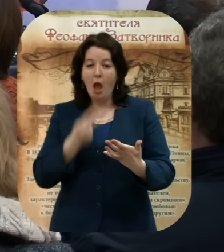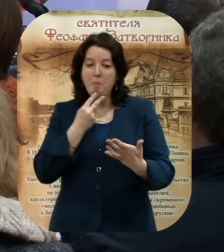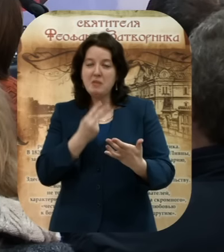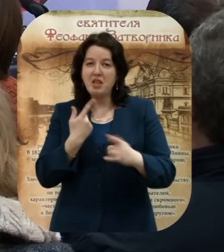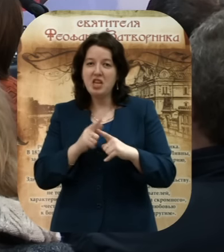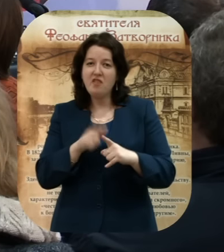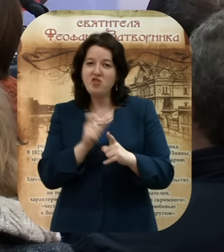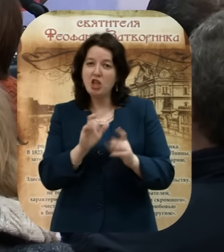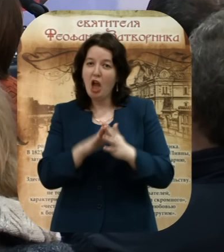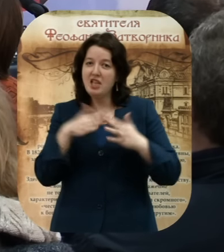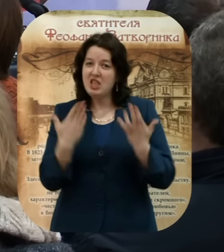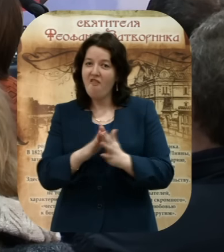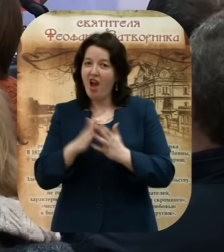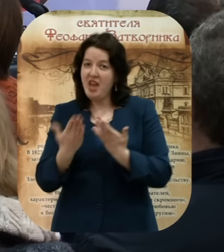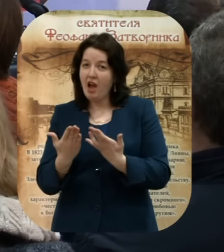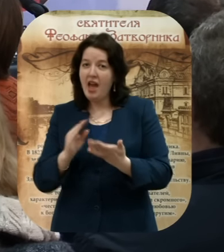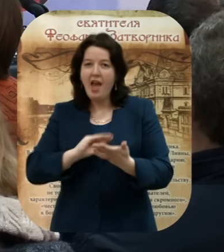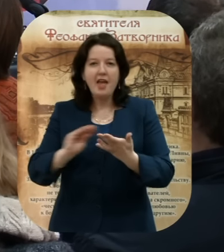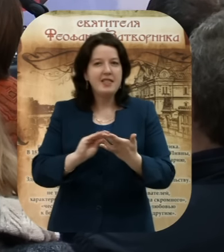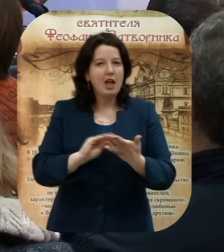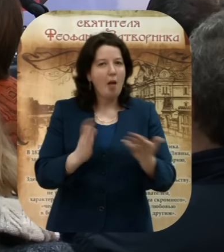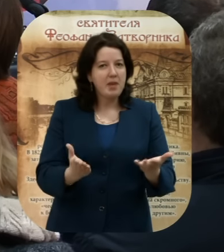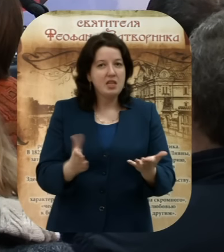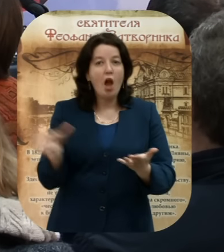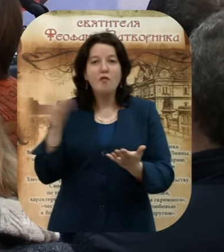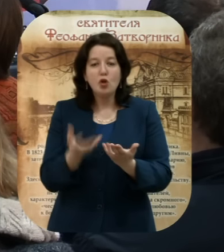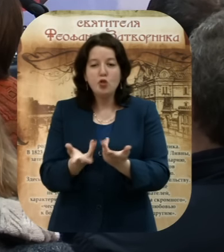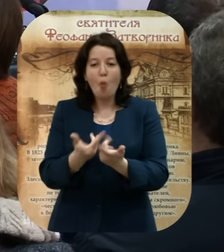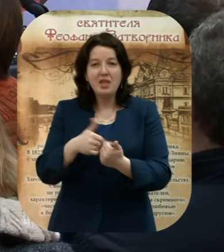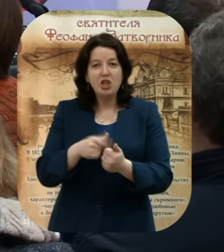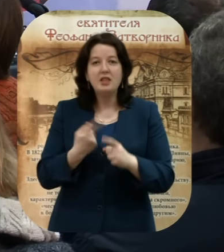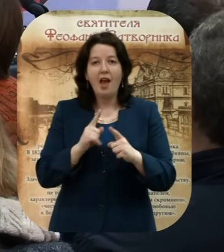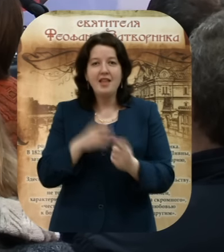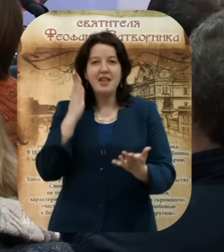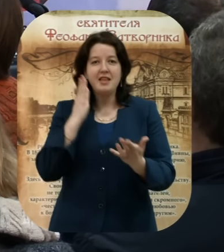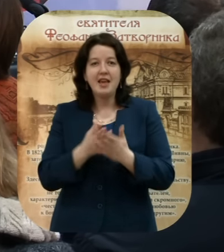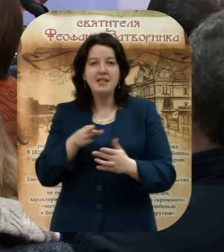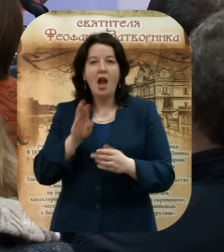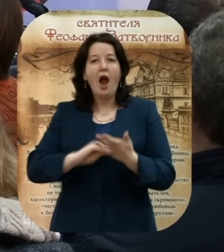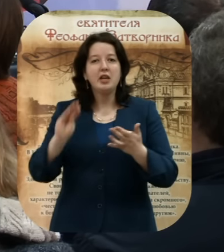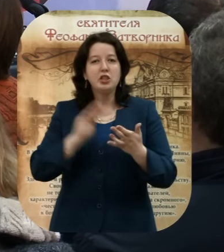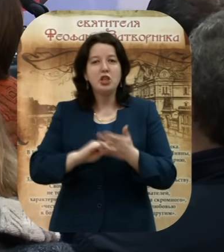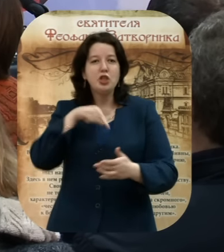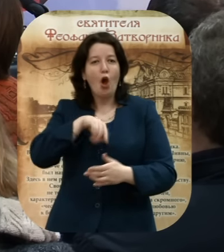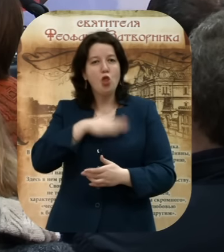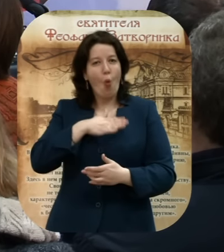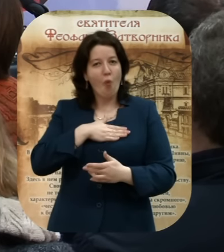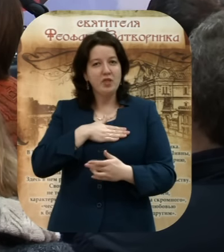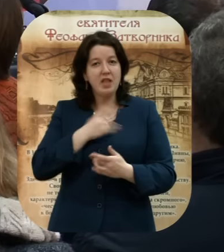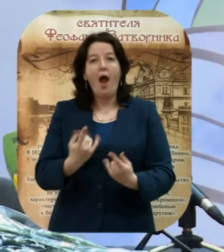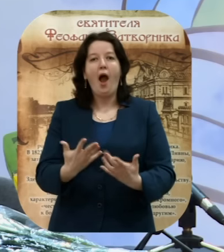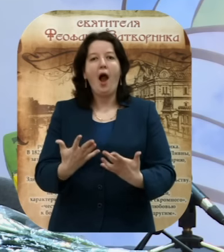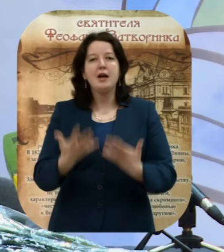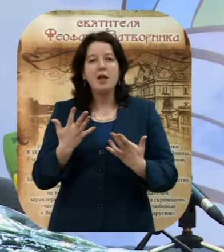словарях, энциклопедиях, все, что я перечислил, это и есть характеристика духовности. А